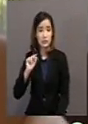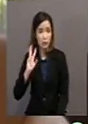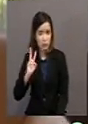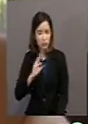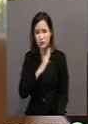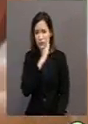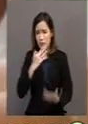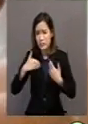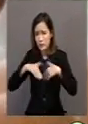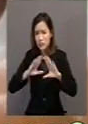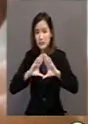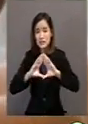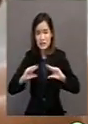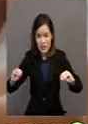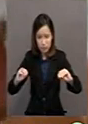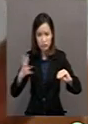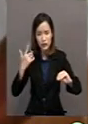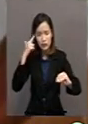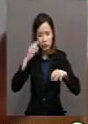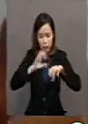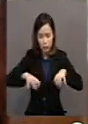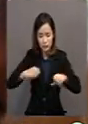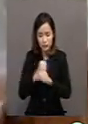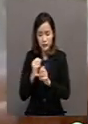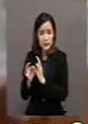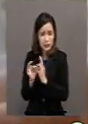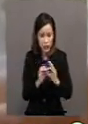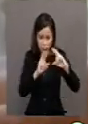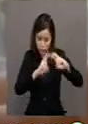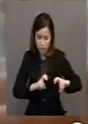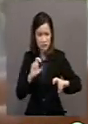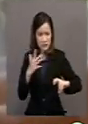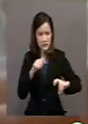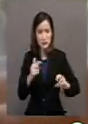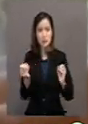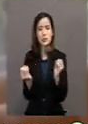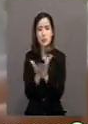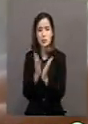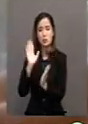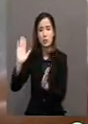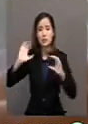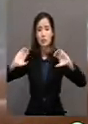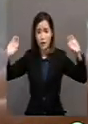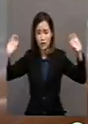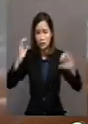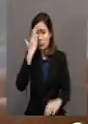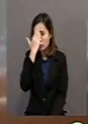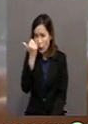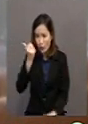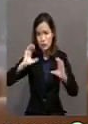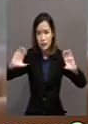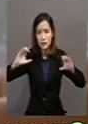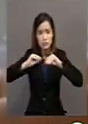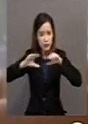ว่าถ้าปล่อยให้เงียบไปแล้วก็หน่วยงานที่เกี่ยวข้องไม่ตรวจสอบเรื่องนี้น่าจะกระทบกับเครดิตรัฐบาลเพราะว่ารัฐบาลประกาศ